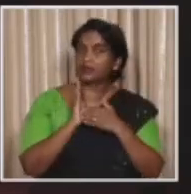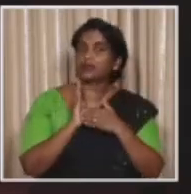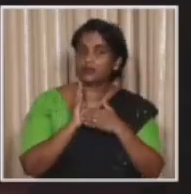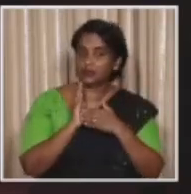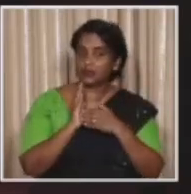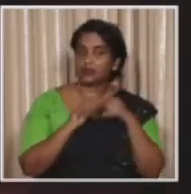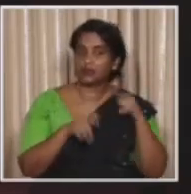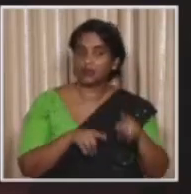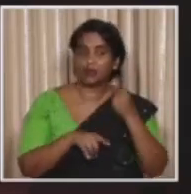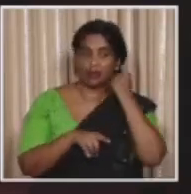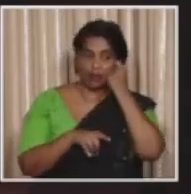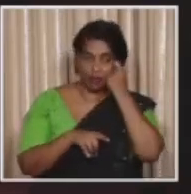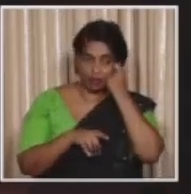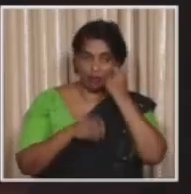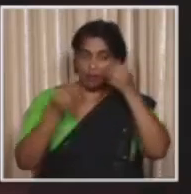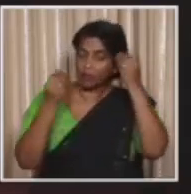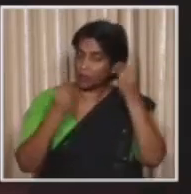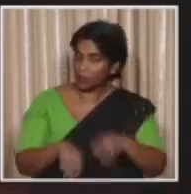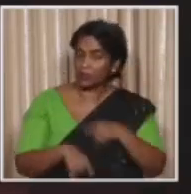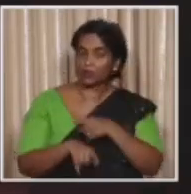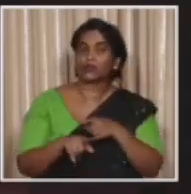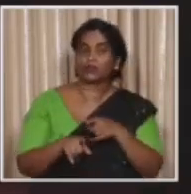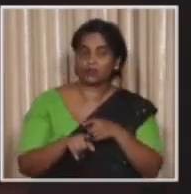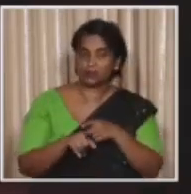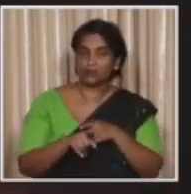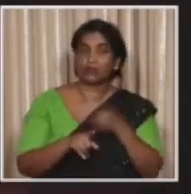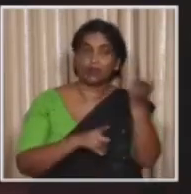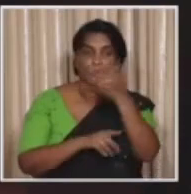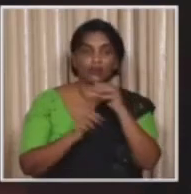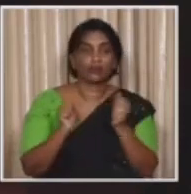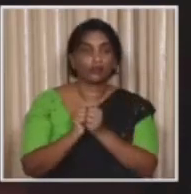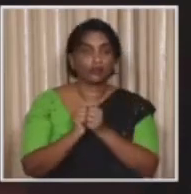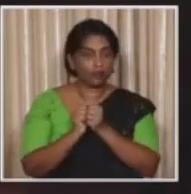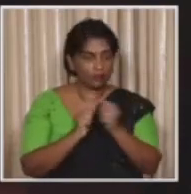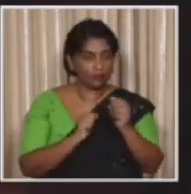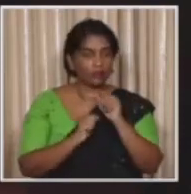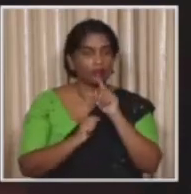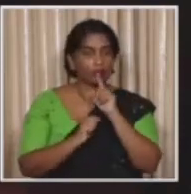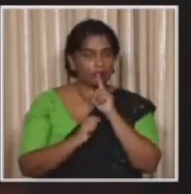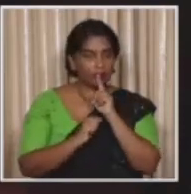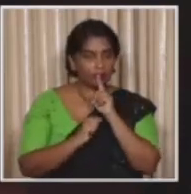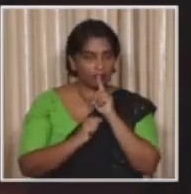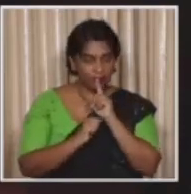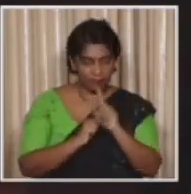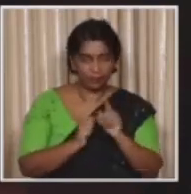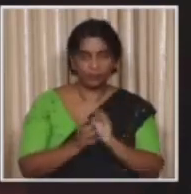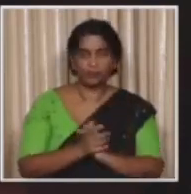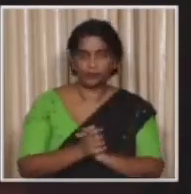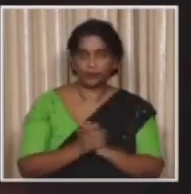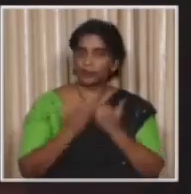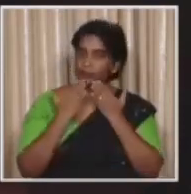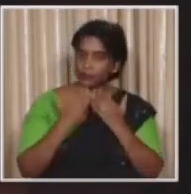මේ යෝජනාව පරාජය කරන්නට ඔබලා කටයුතු කරන්නේ කියලා මම